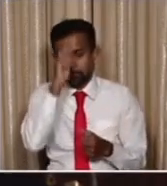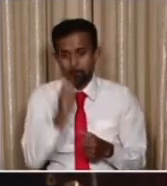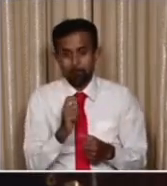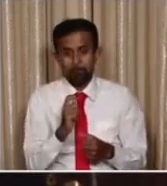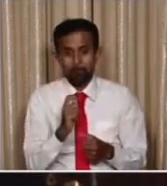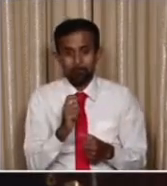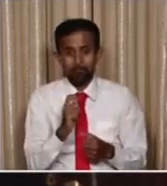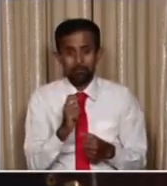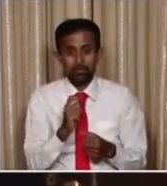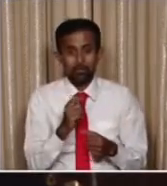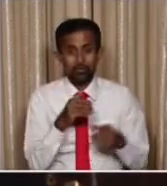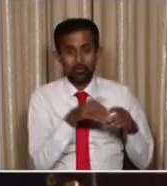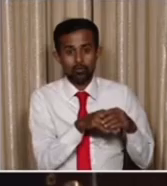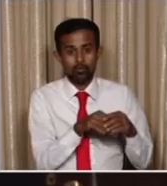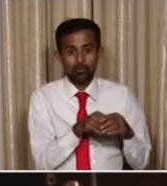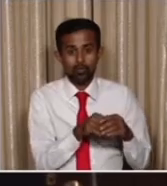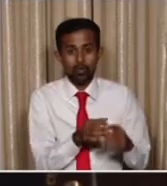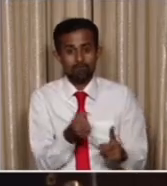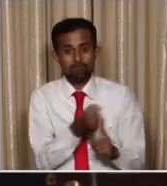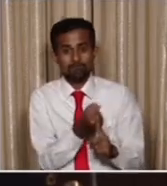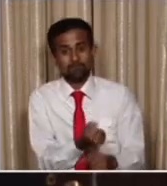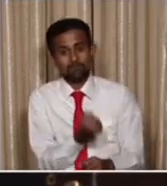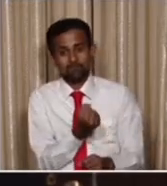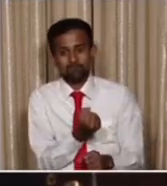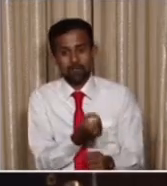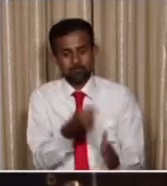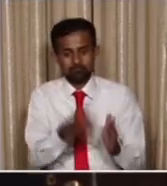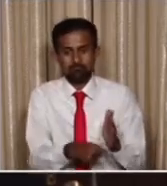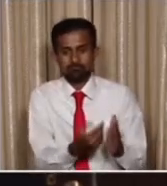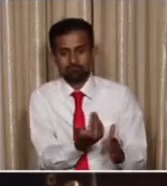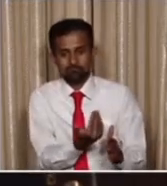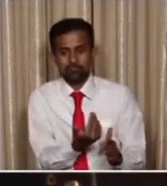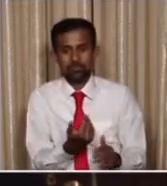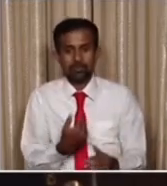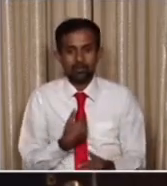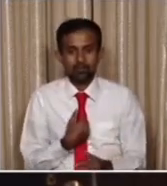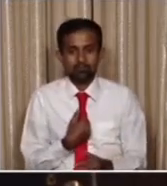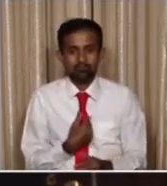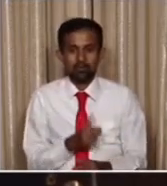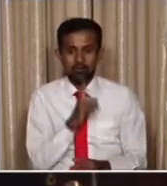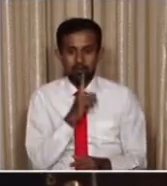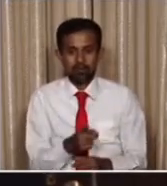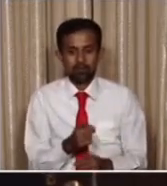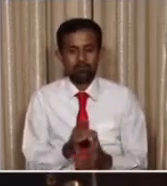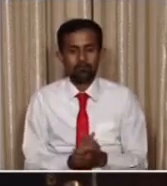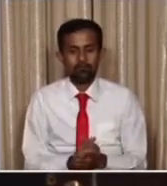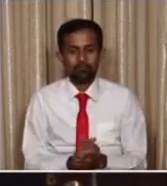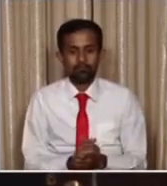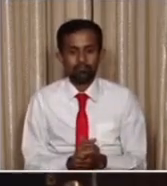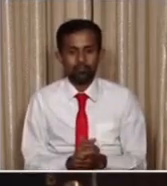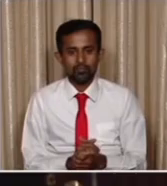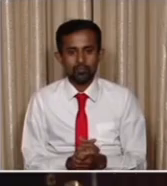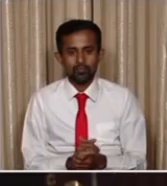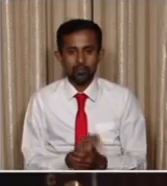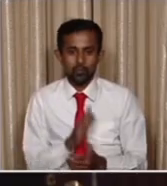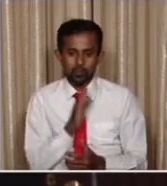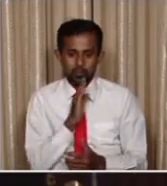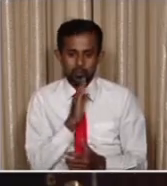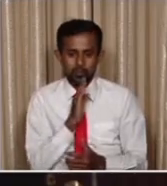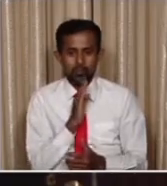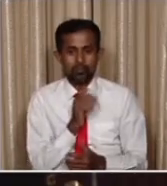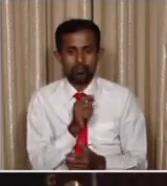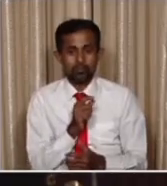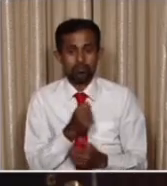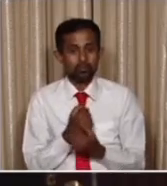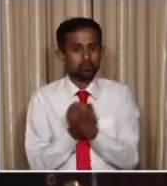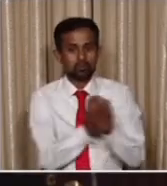කාමරයකට දාලා එතුමට බල කරලා අස්සන ගත්තා කියලා මම තර්ක කළා කියලා ගරු සභාපතිතුමනි. අහිංසක බින්දු සෝද හිරේ